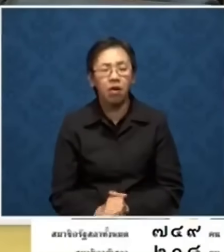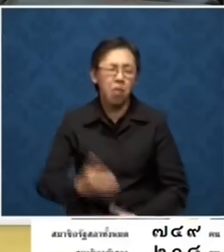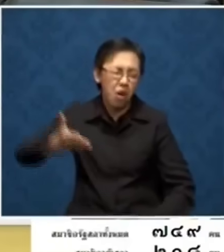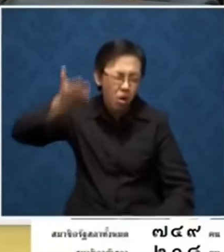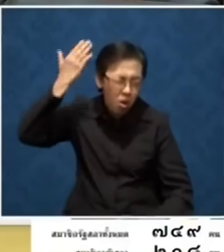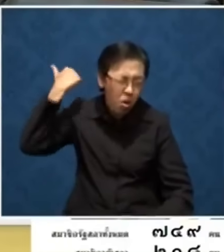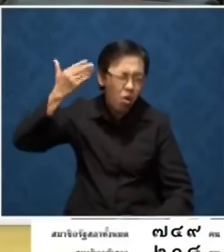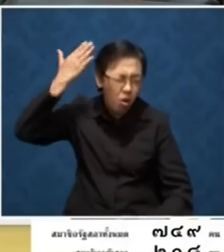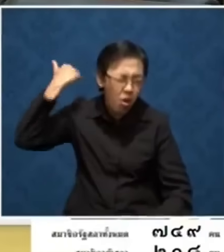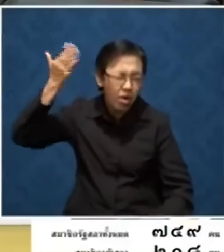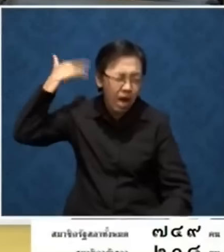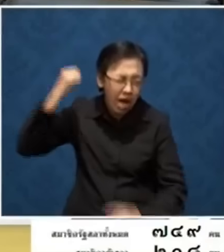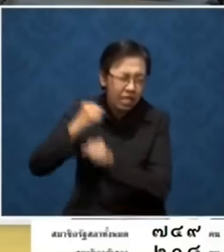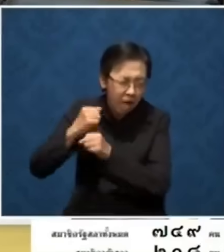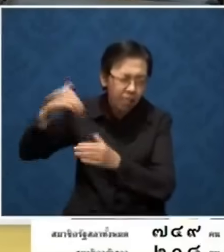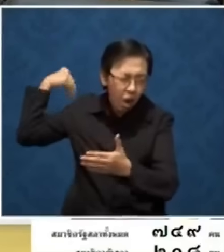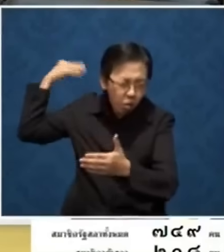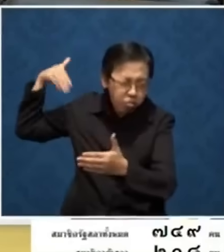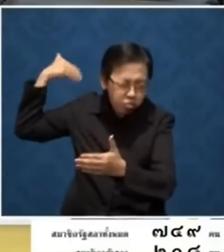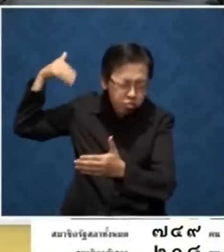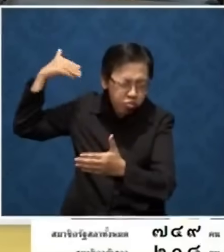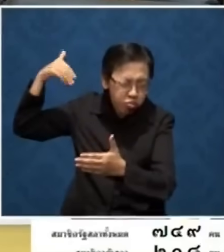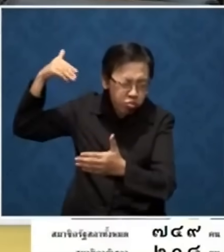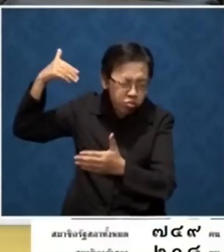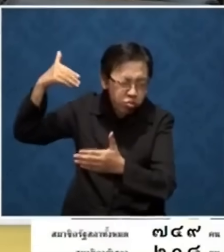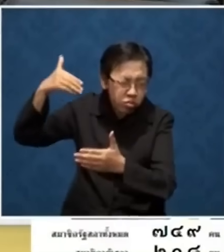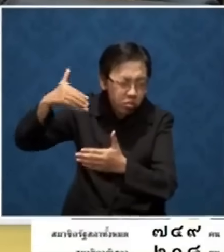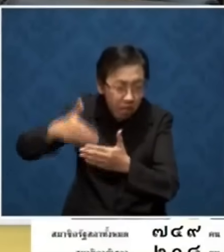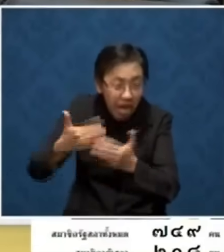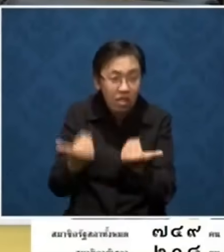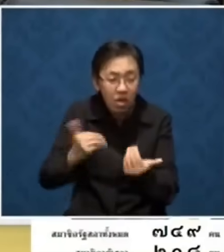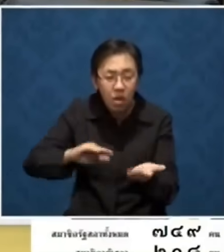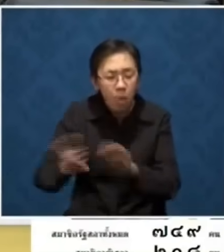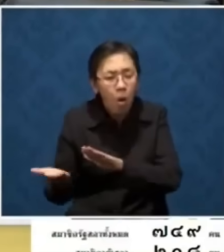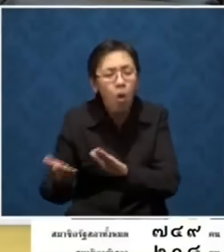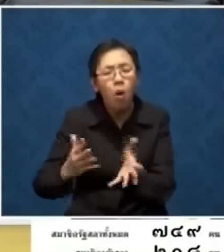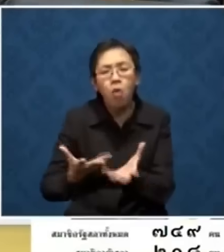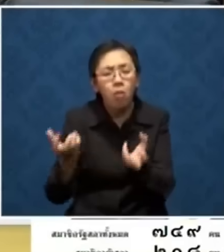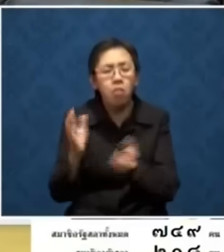ที่แก้ไขมาตรา112เพราะประเทศสามารถเดินหน้าได้โดยไม่จำเป็นต้องแก้ไ